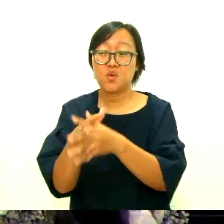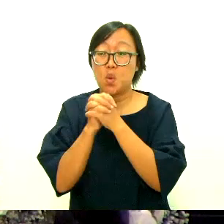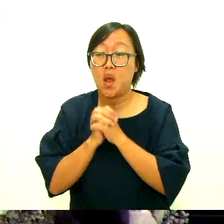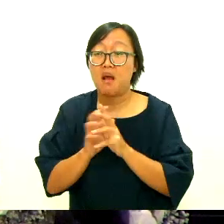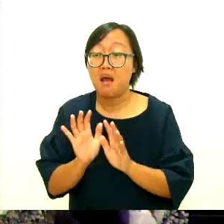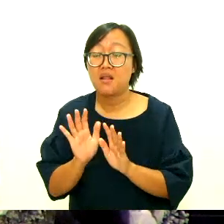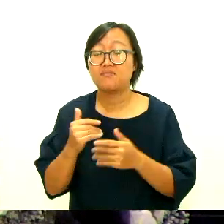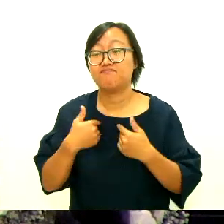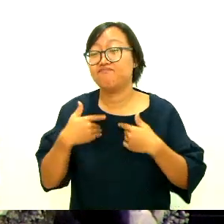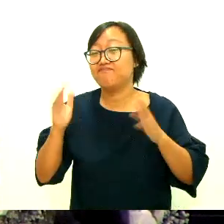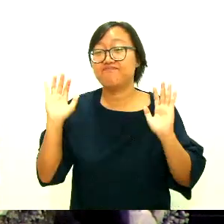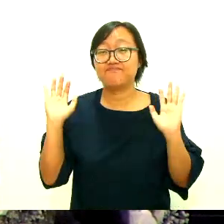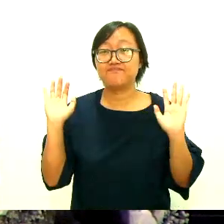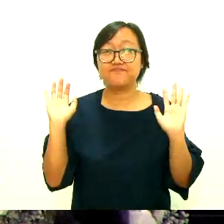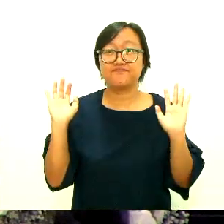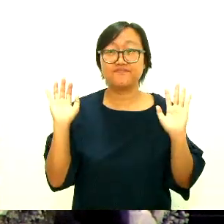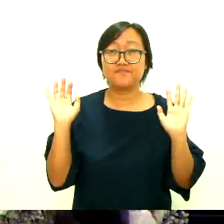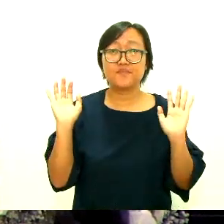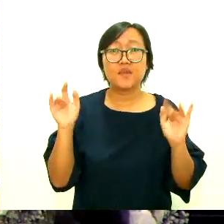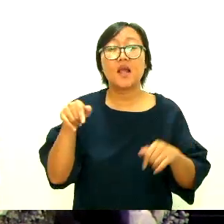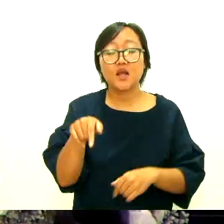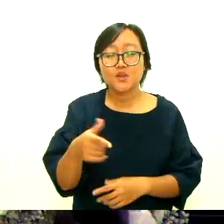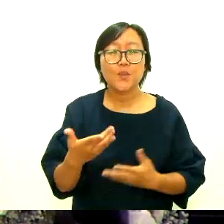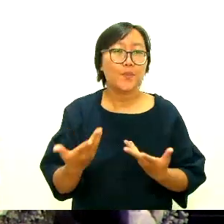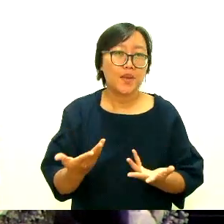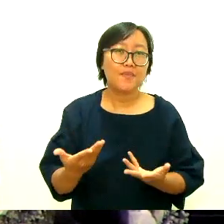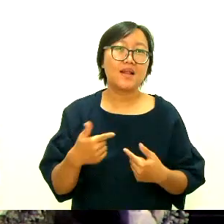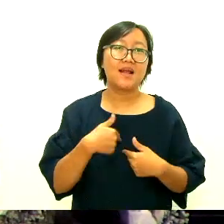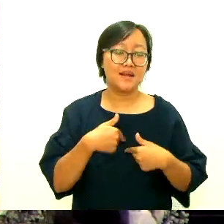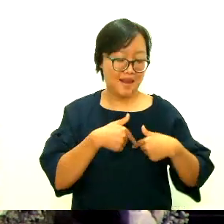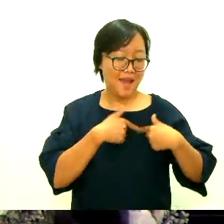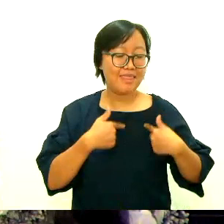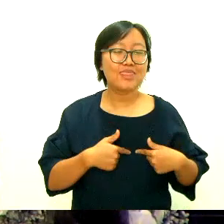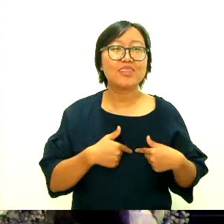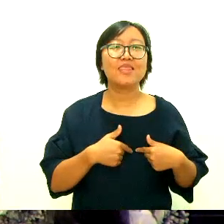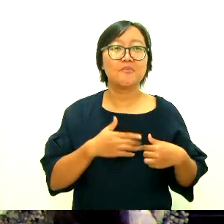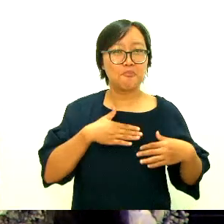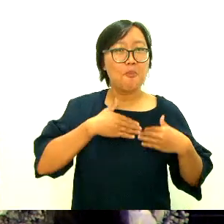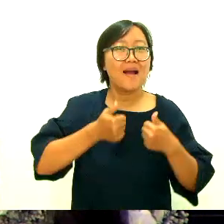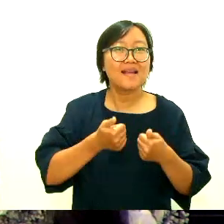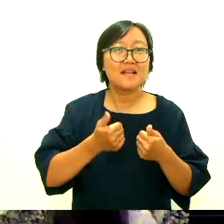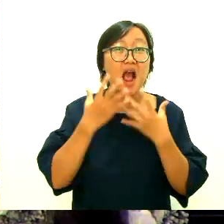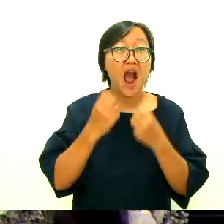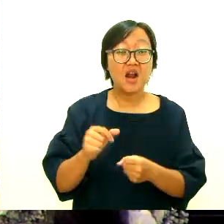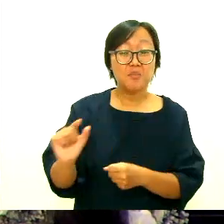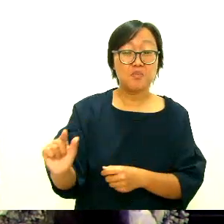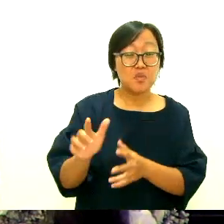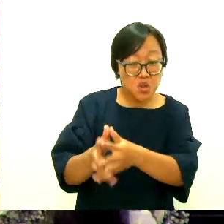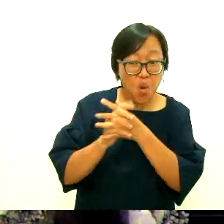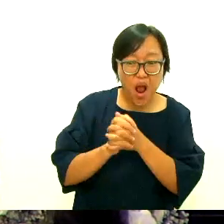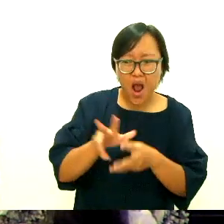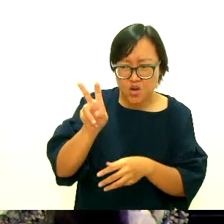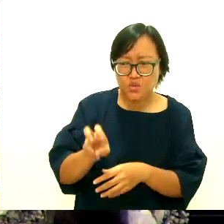itulah kemurahan hati kemurahan hati tidak pernah mengharapkan sesuatu yang balik kepada